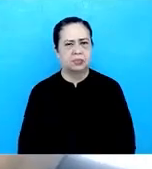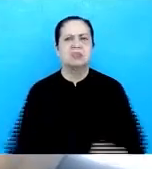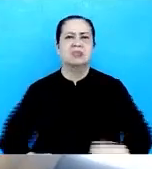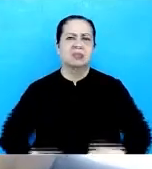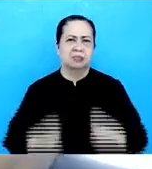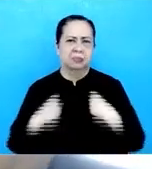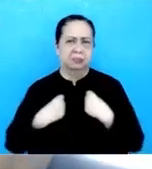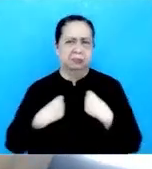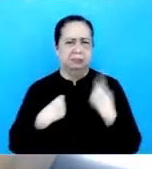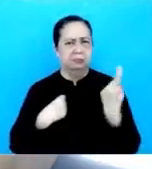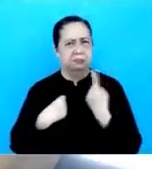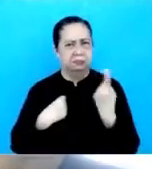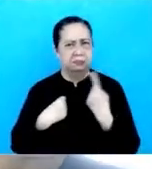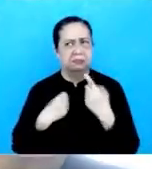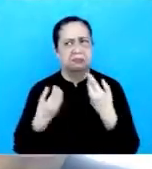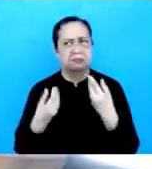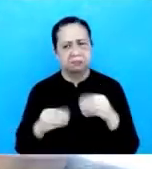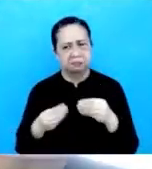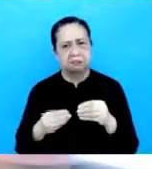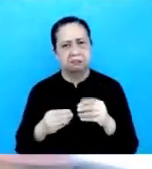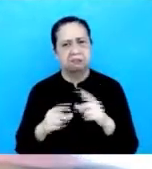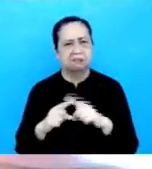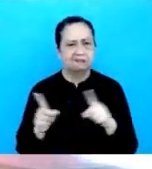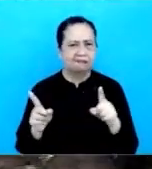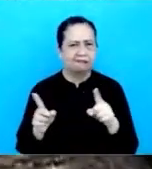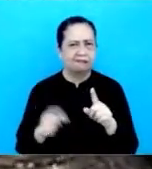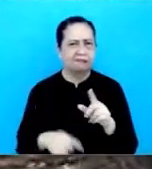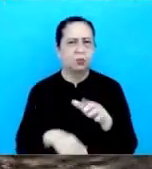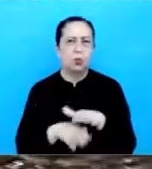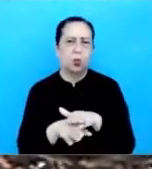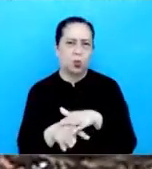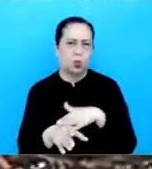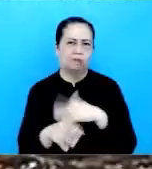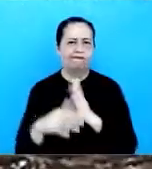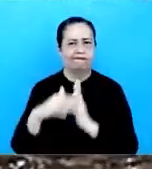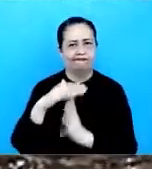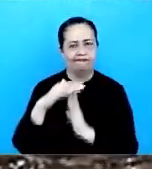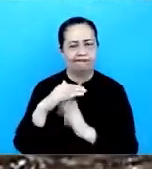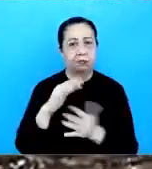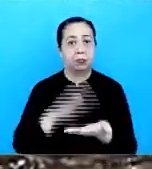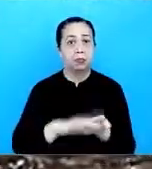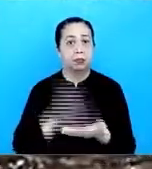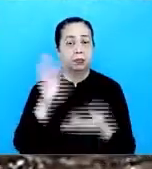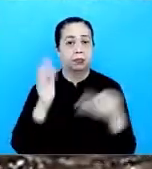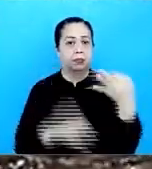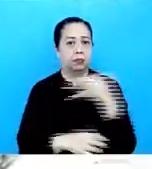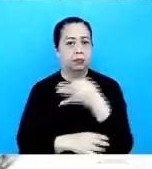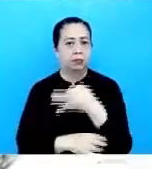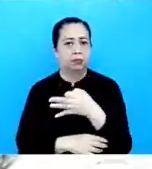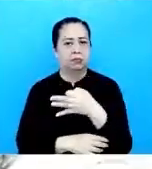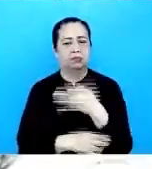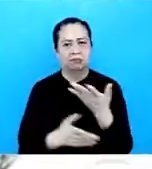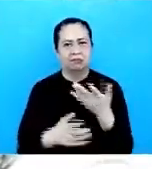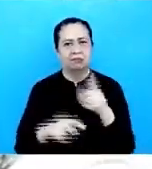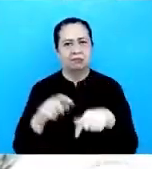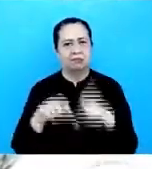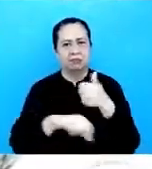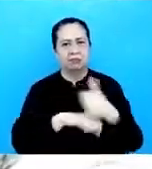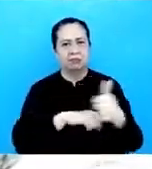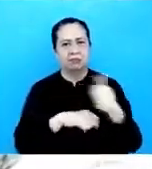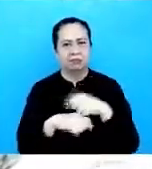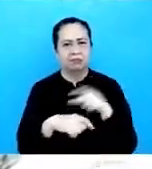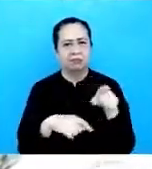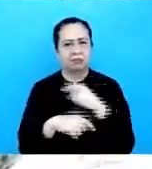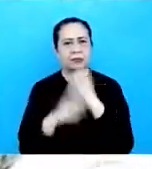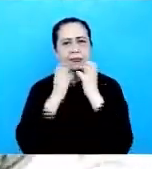naman, nabebenta pa naman, kaya lang mabagal. Sa mahal ng isda, hindi raw masisi ni Gloria kung todo sa